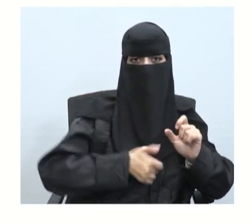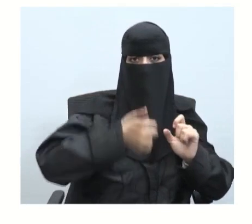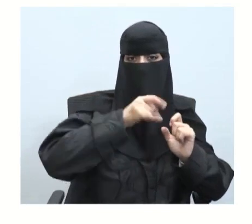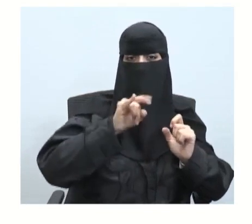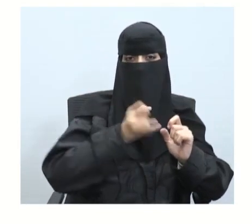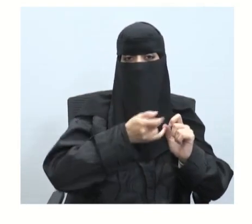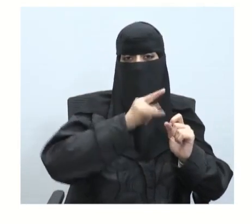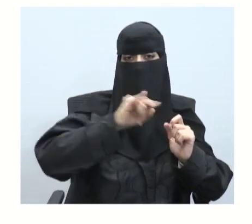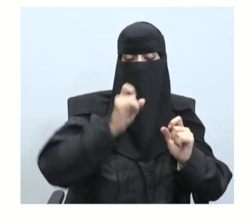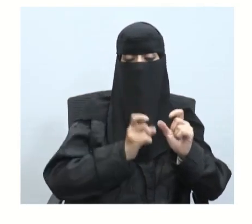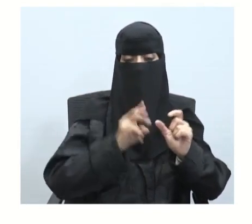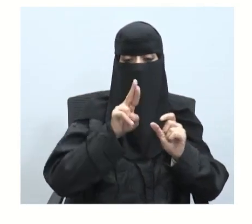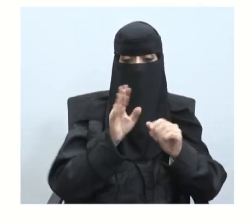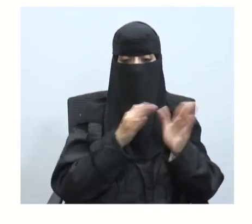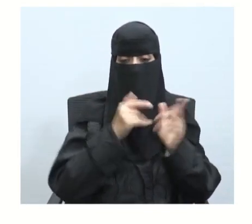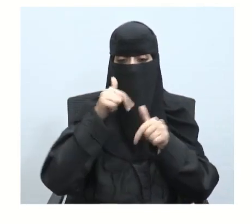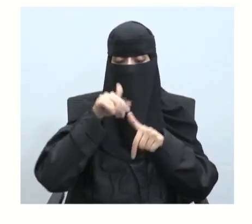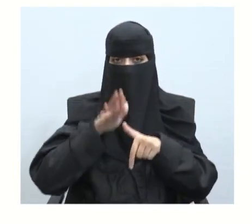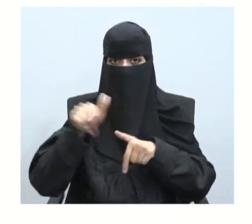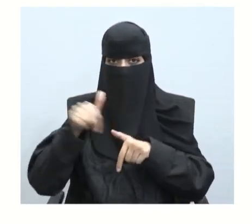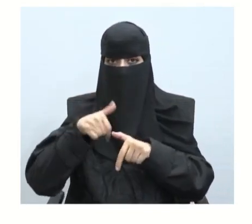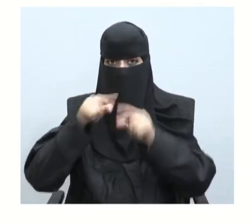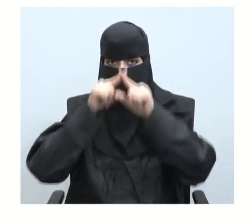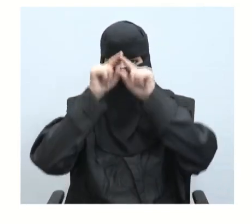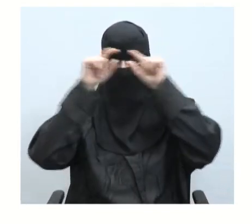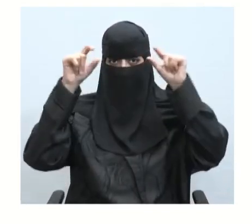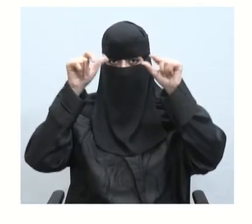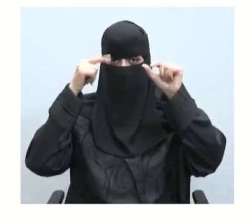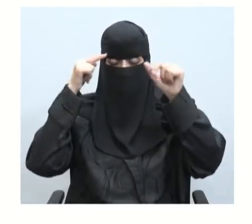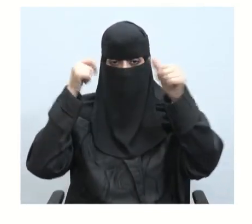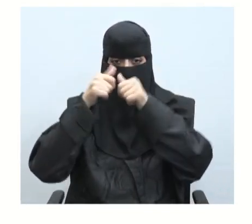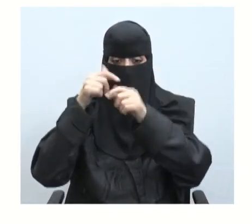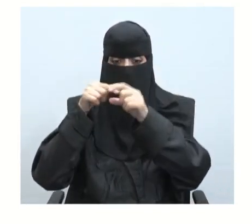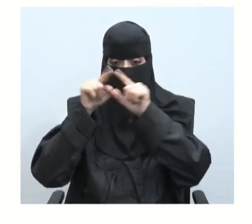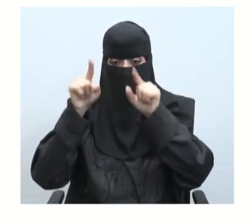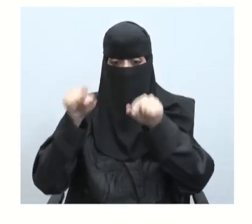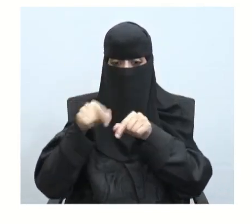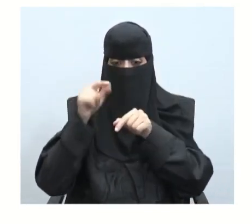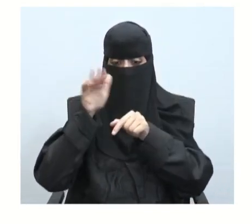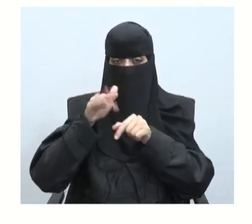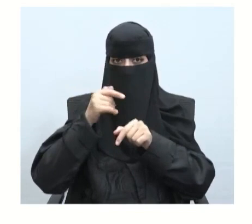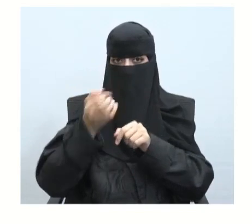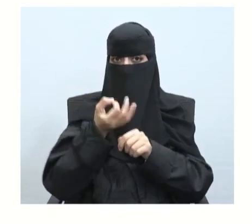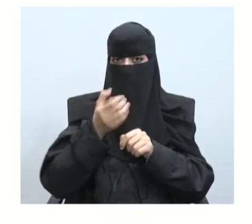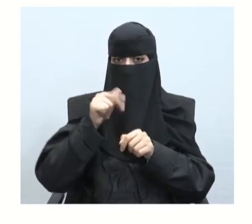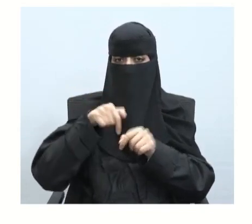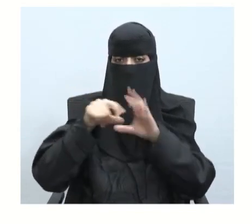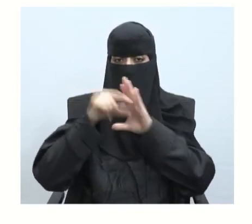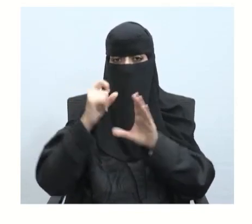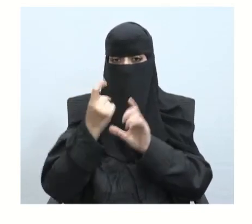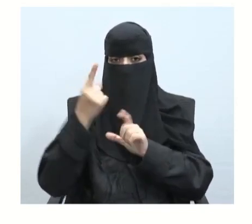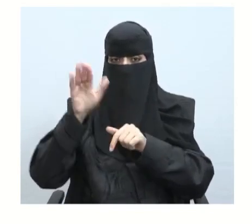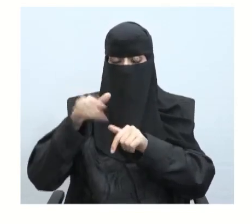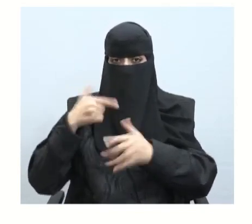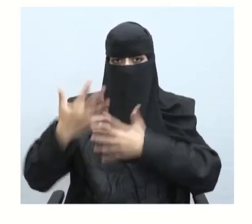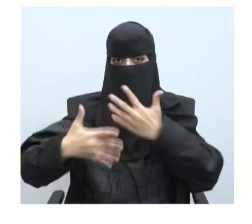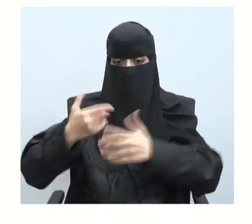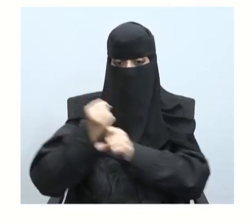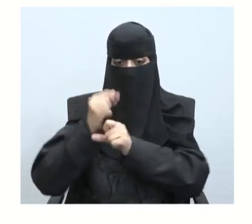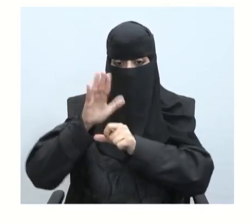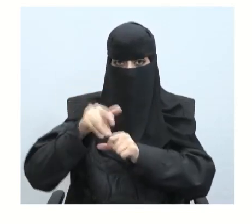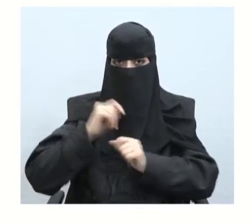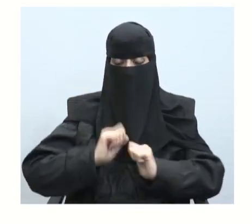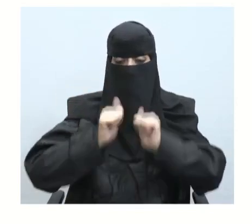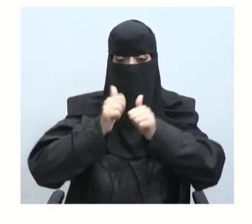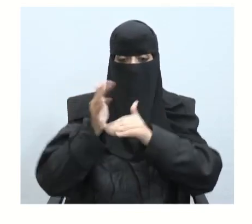وكذلك الالات في خريطه الشغل لو تذكر عزيزي الطالب والطالبه تناولنا في الدرس الاول الطاقه والشغل